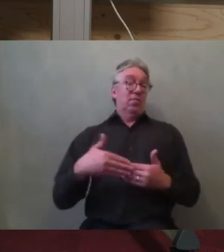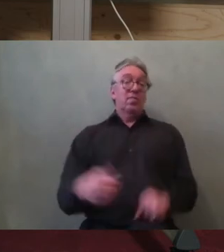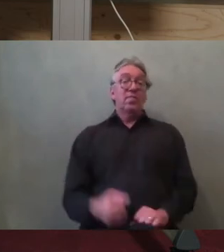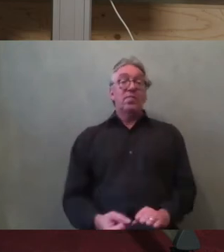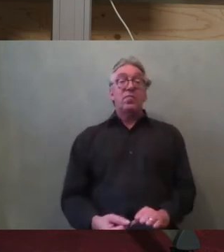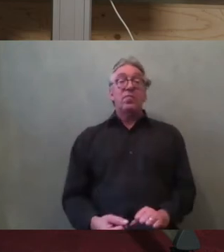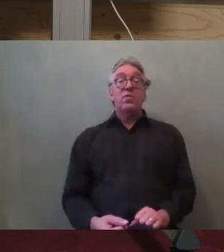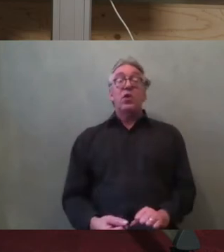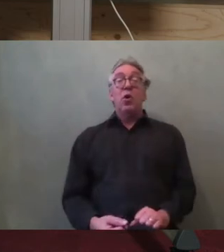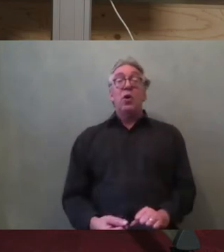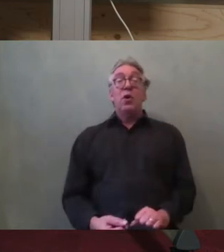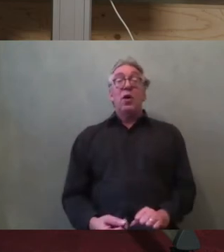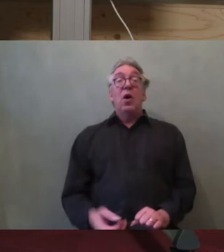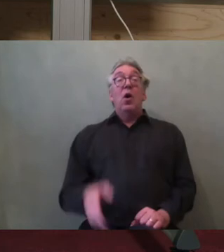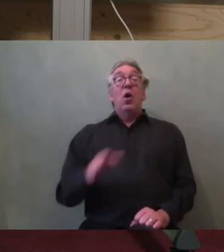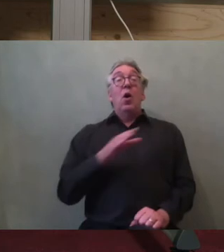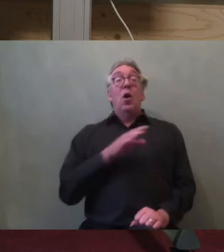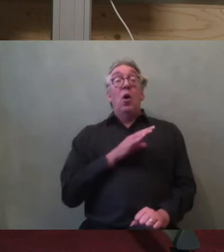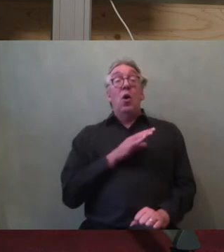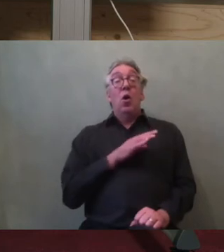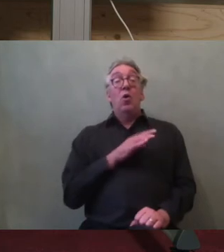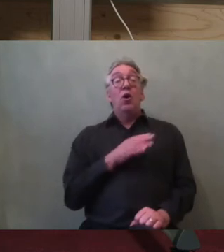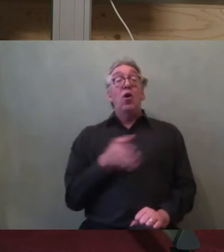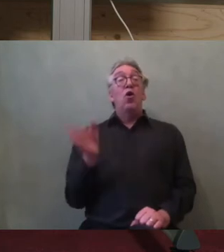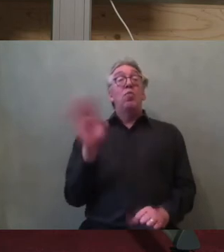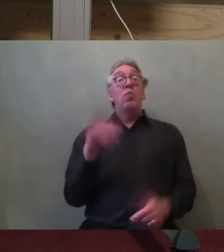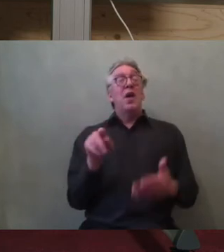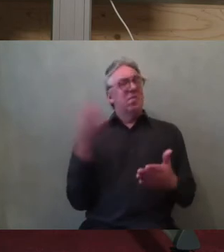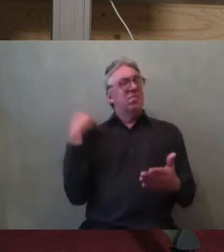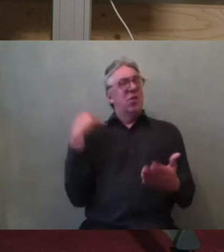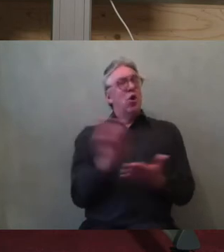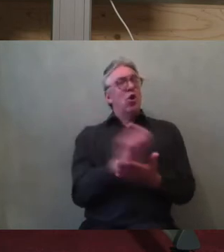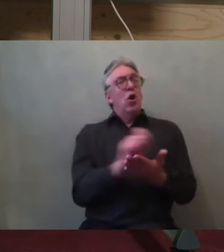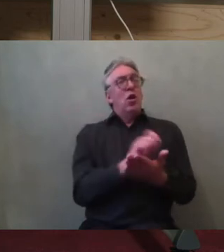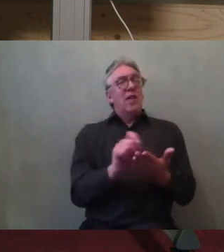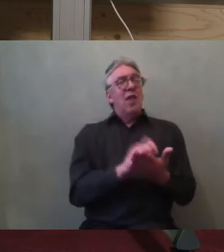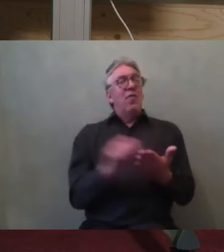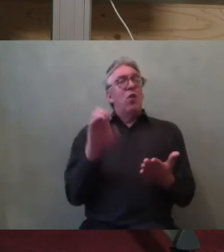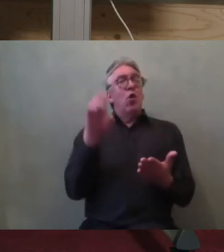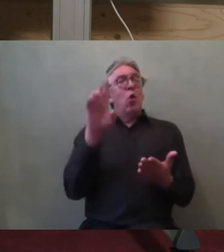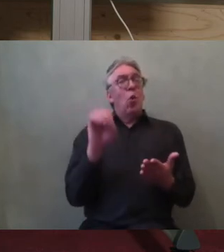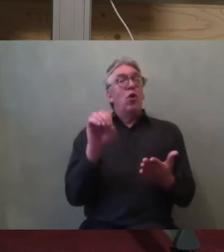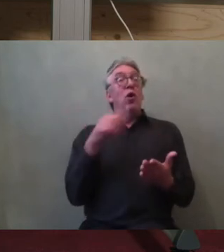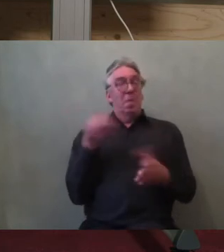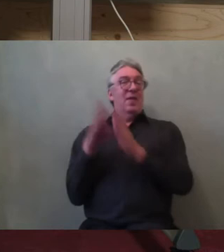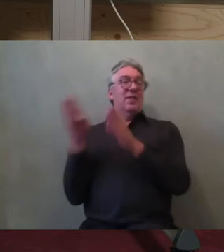sector bij het onderschrijven van de code diversiteit en inclusie aangegeven te willen samenwerken in een duurzaam netwerk waar